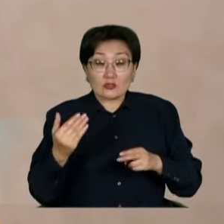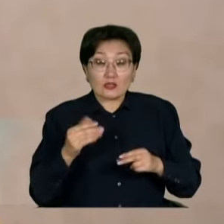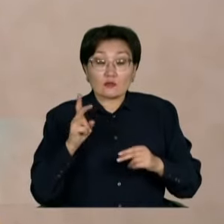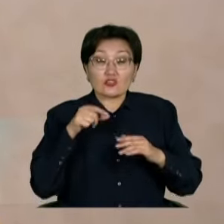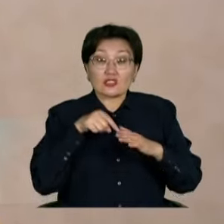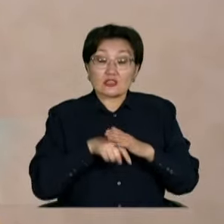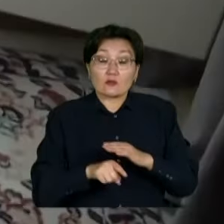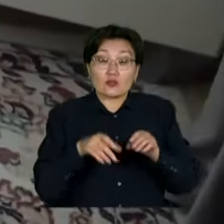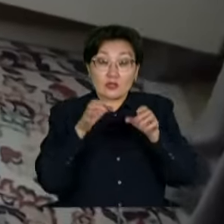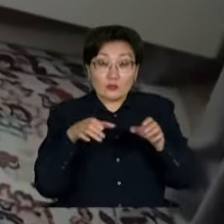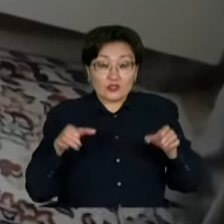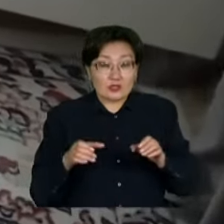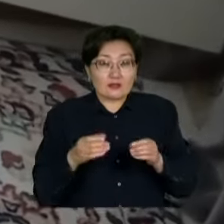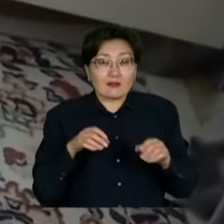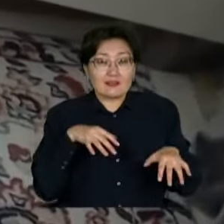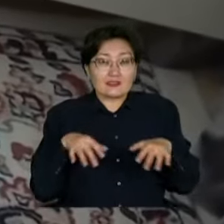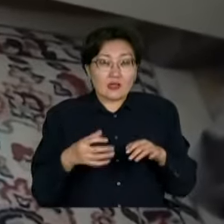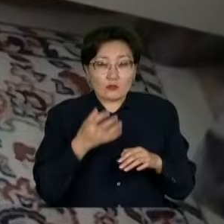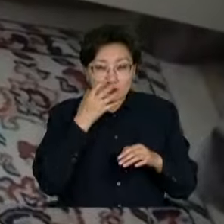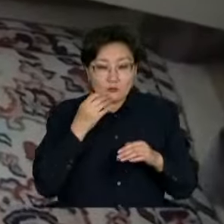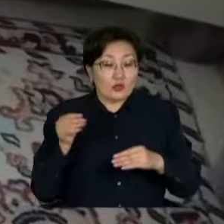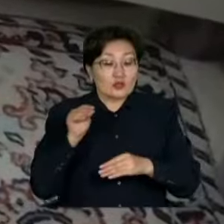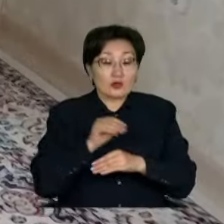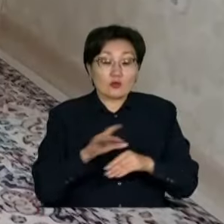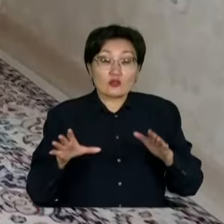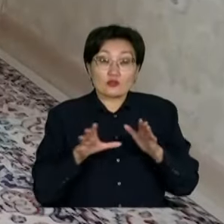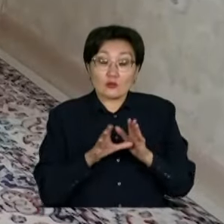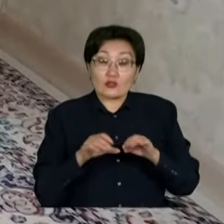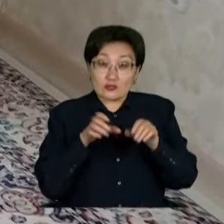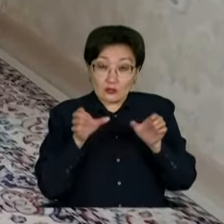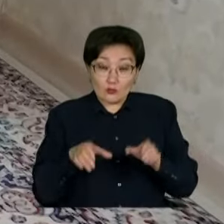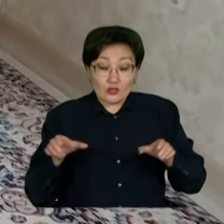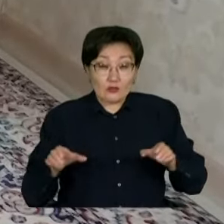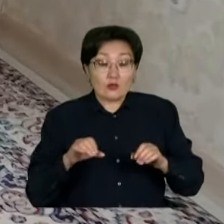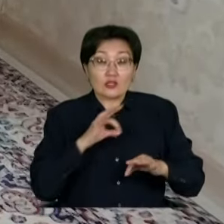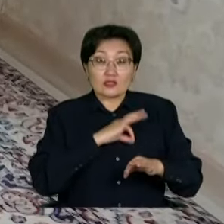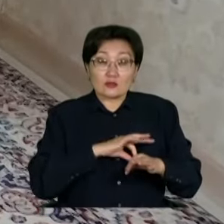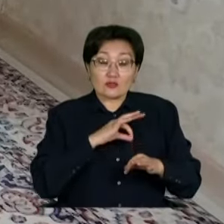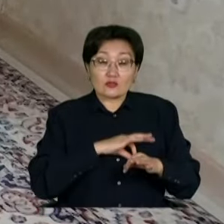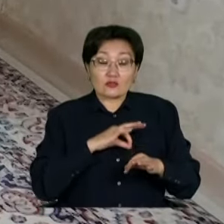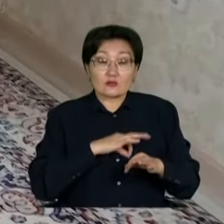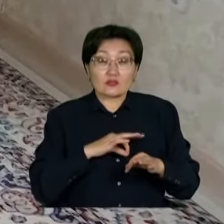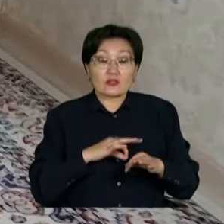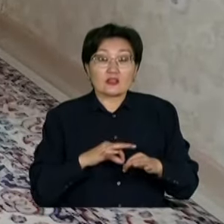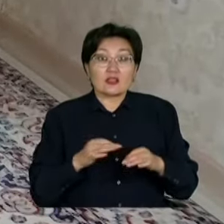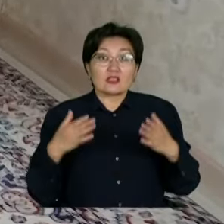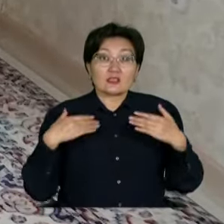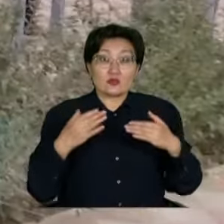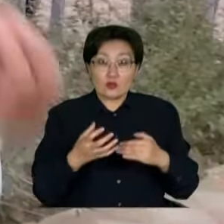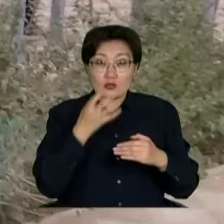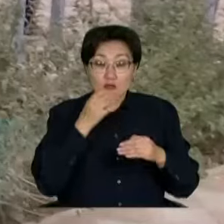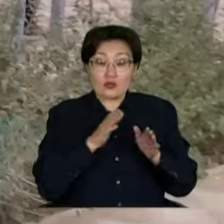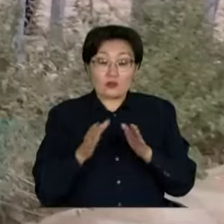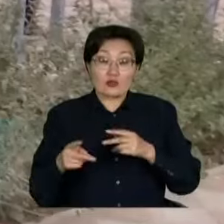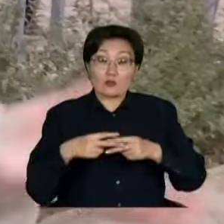ішіндегі радиаторлар қан жылым. Енді мұндағылар қосымша тоқ пеш пайдаланып, салқындатқыштың жылыту режимін қосып қоюға мәжбүр.